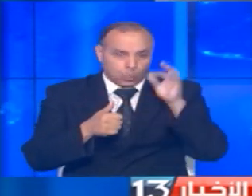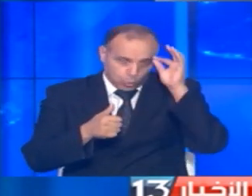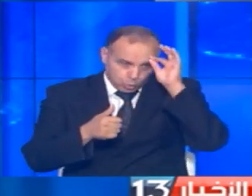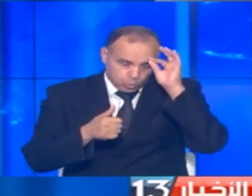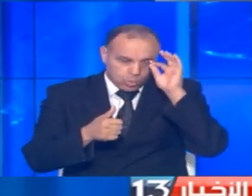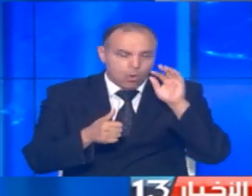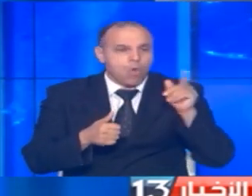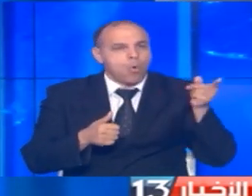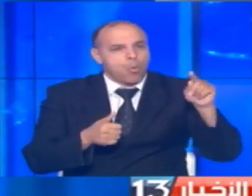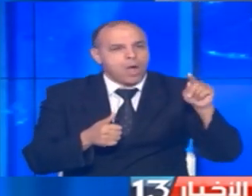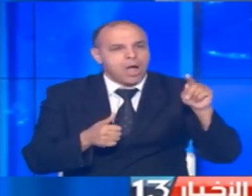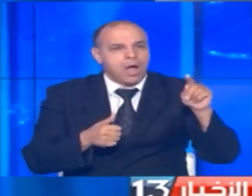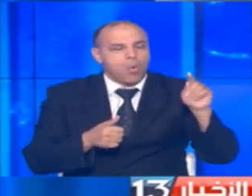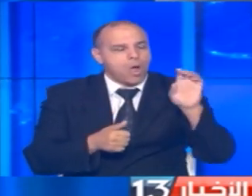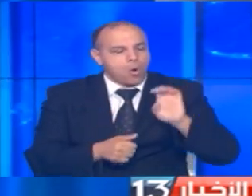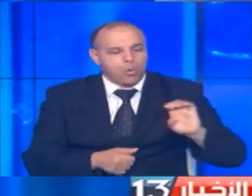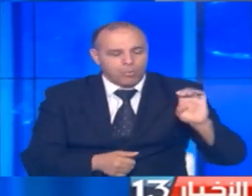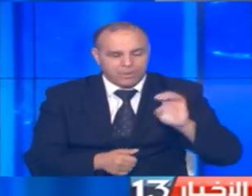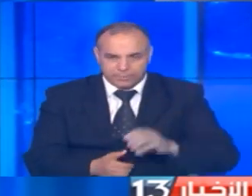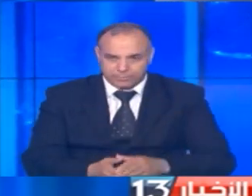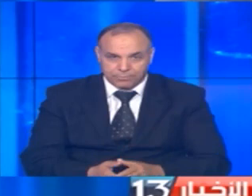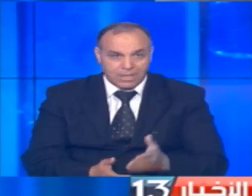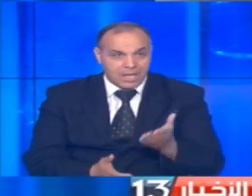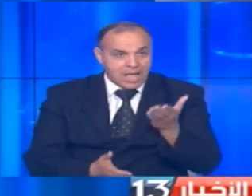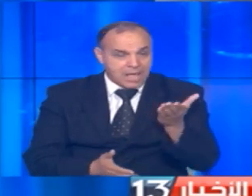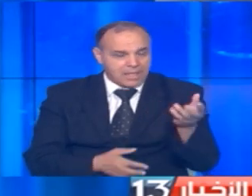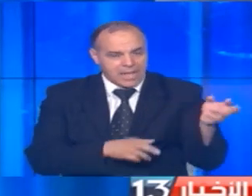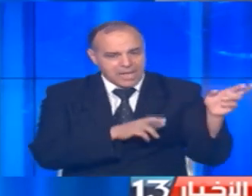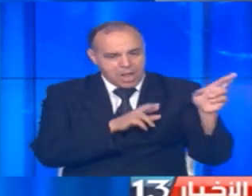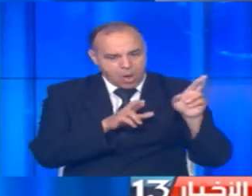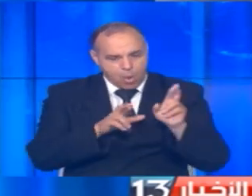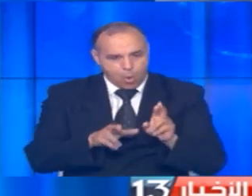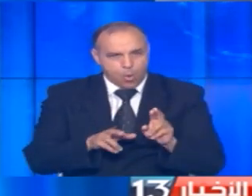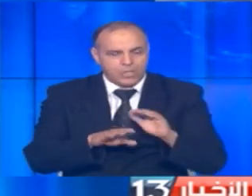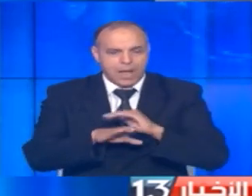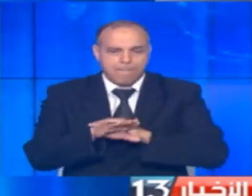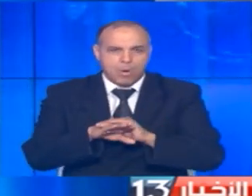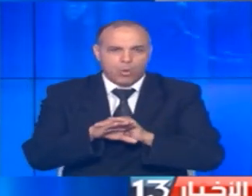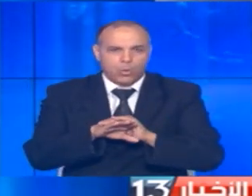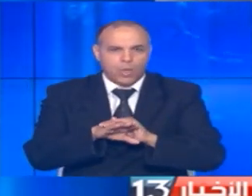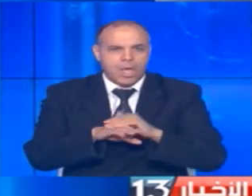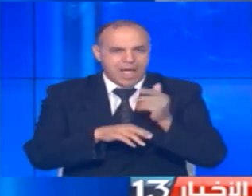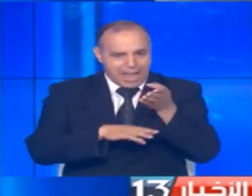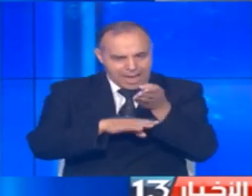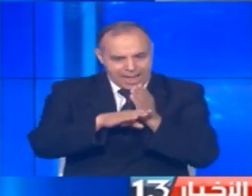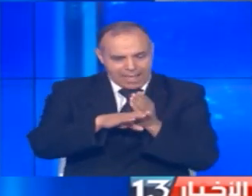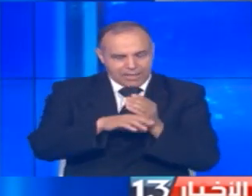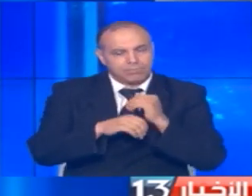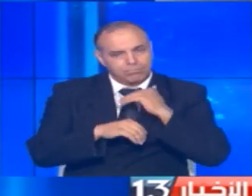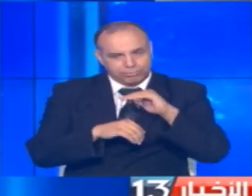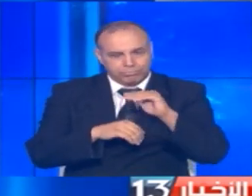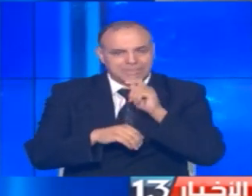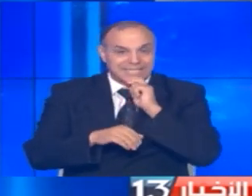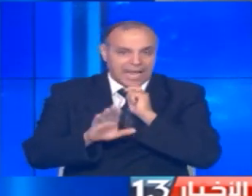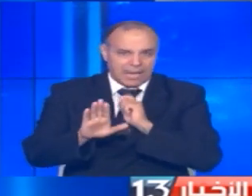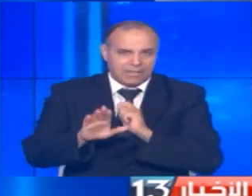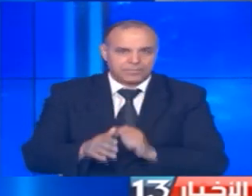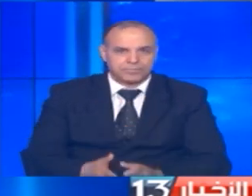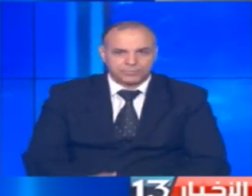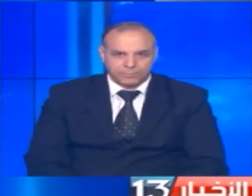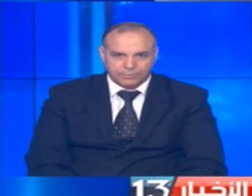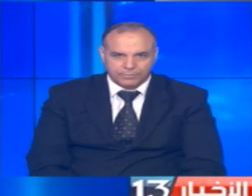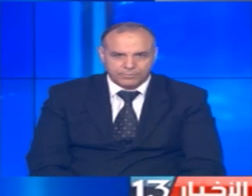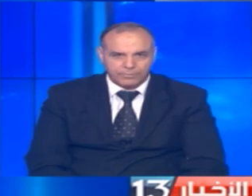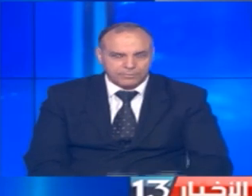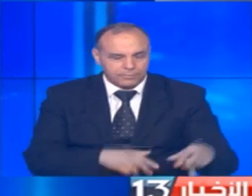التونسية والأوروبية، وسنعود إلى هذا الموضوع حال جاهزيته.